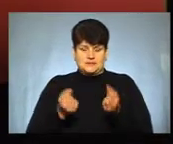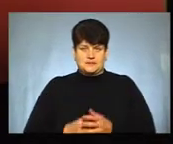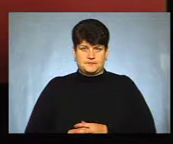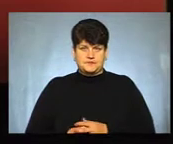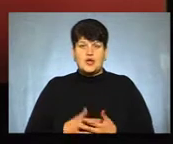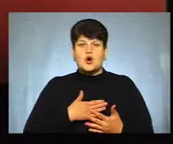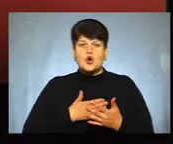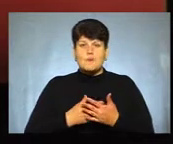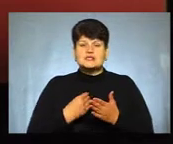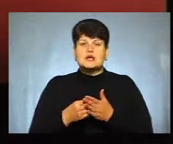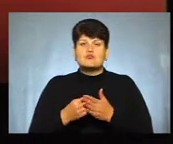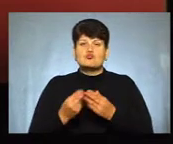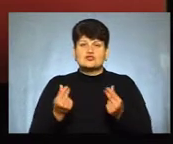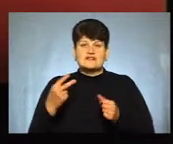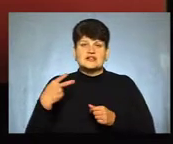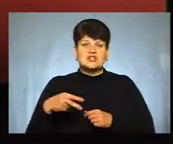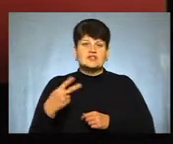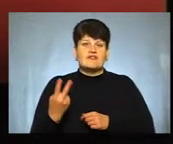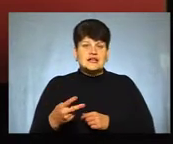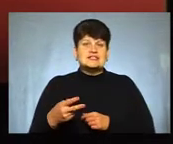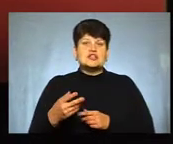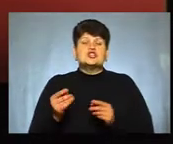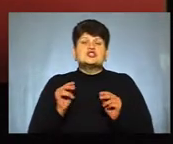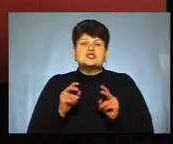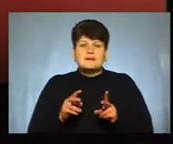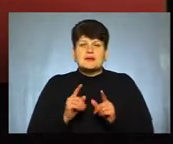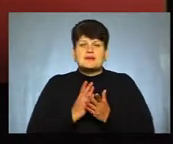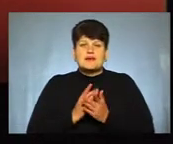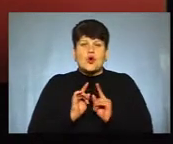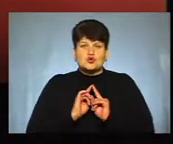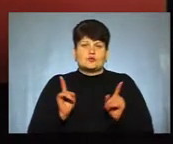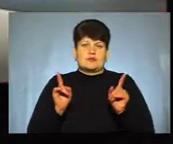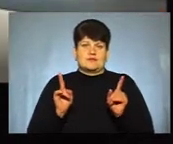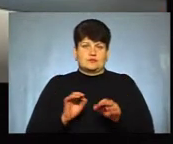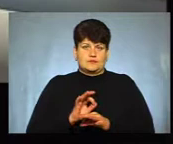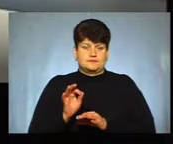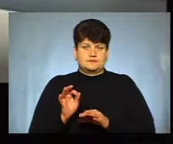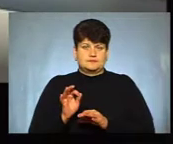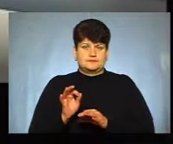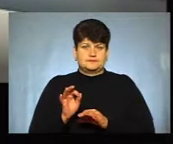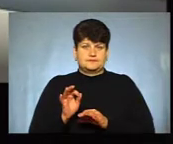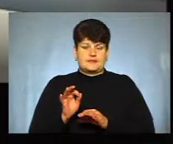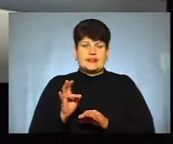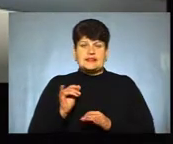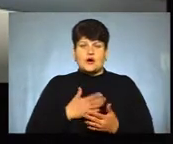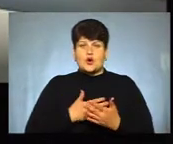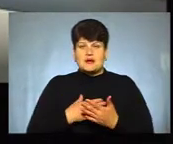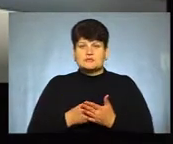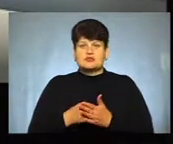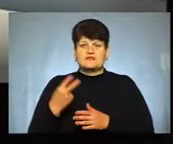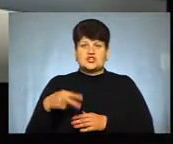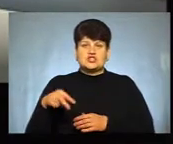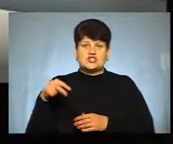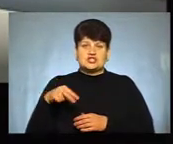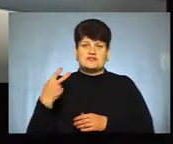бюджет 2020, чим особливий саме цьогорічний проект? На громадський бюджет 2020